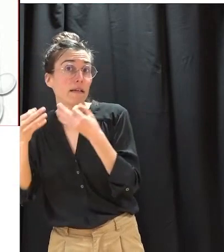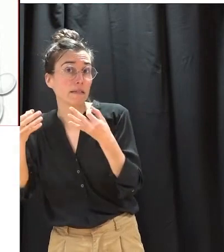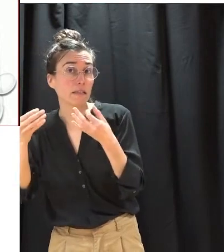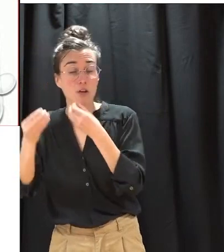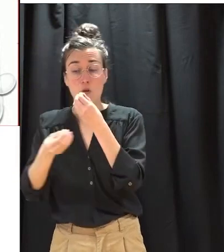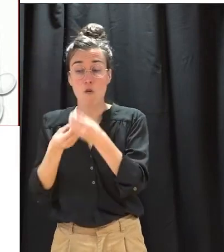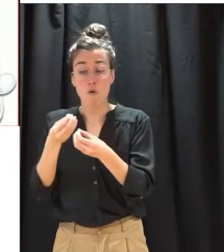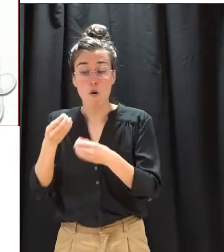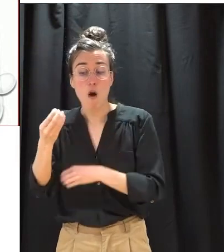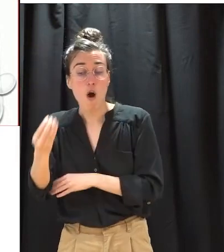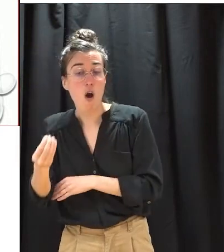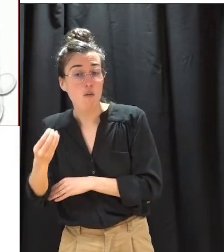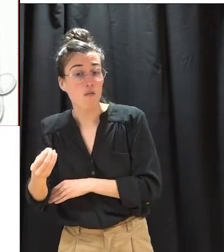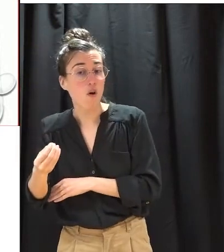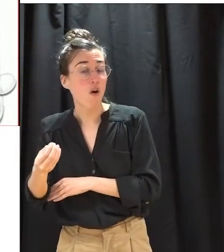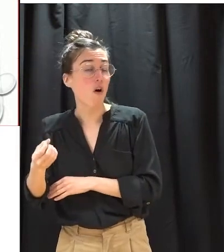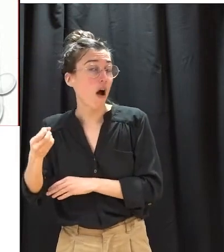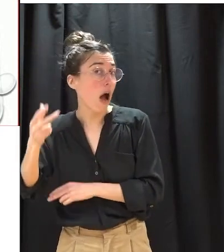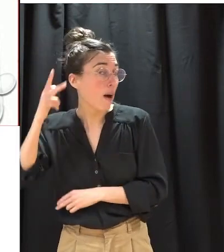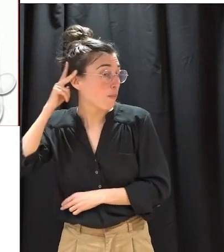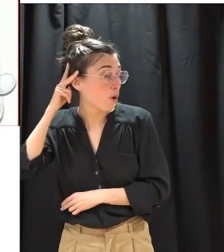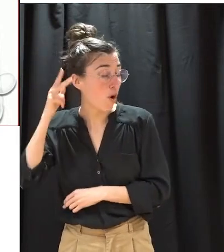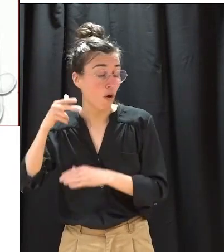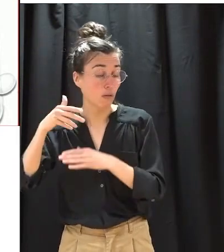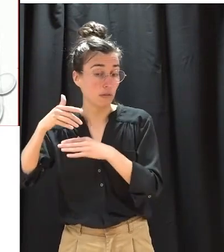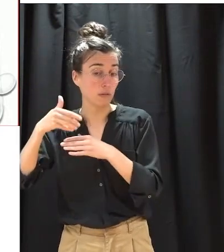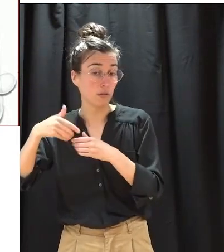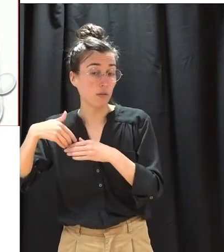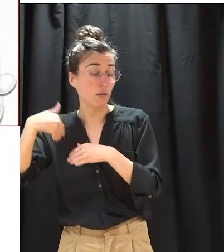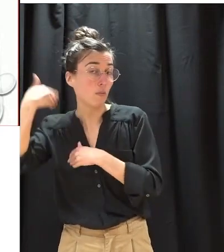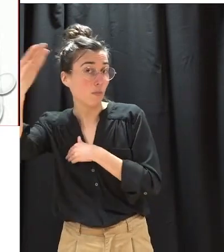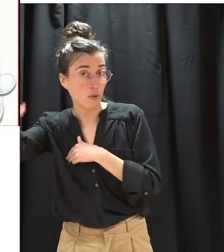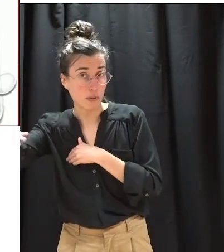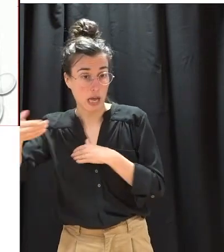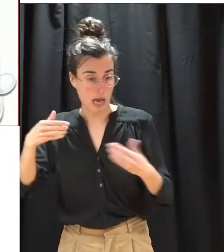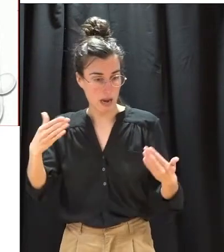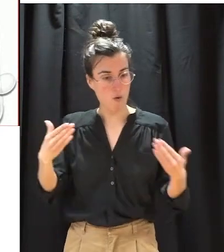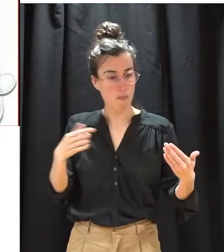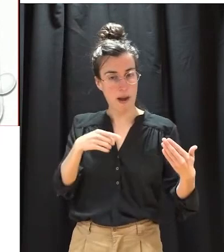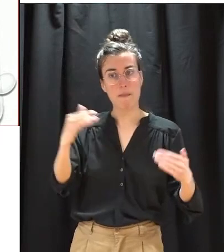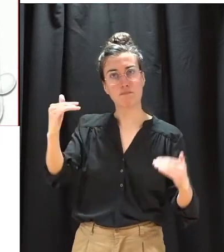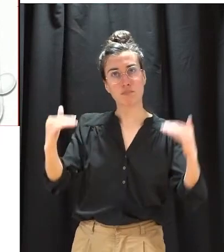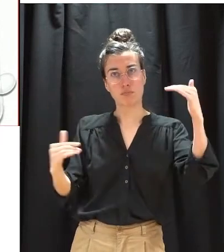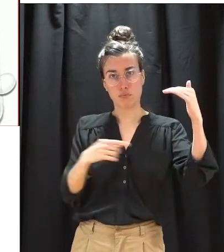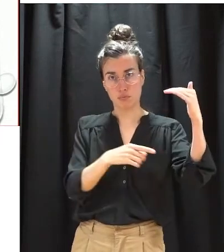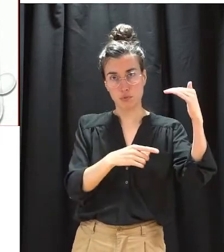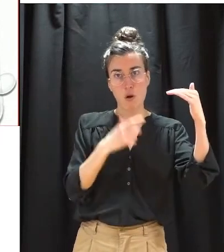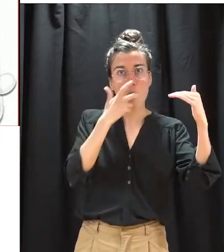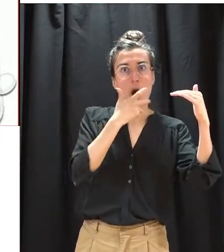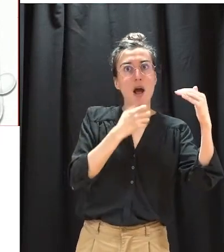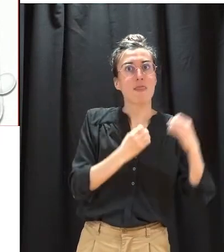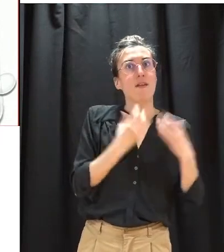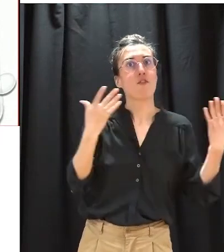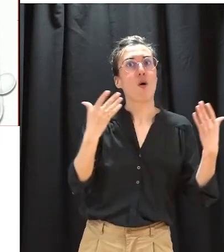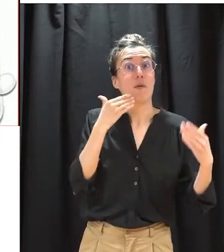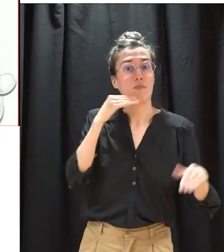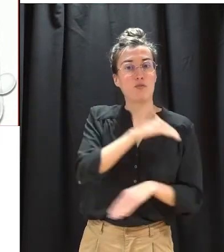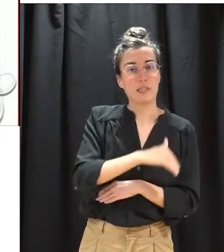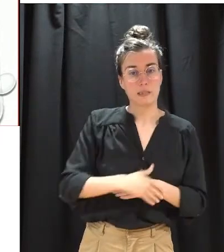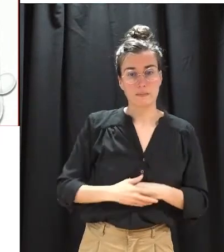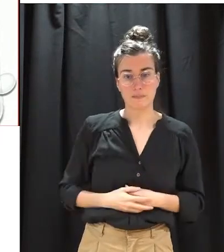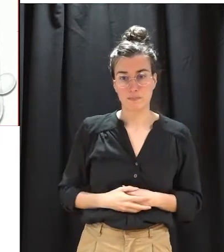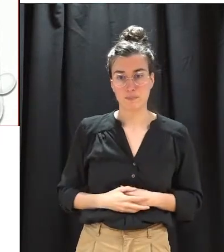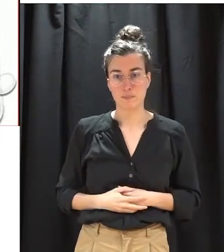tardivement. On va noter aussi une grande variabilité interindividuelle avant même l'âge de 2 ans. Donc, dès le départ, à